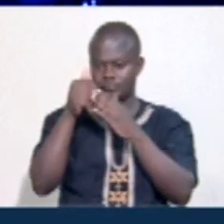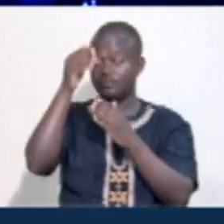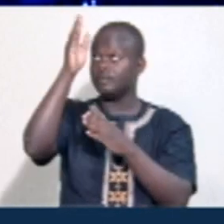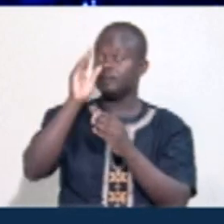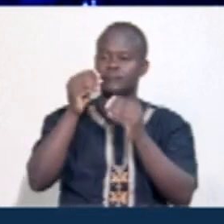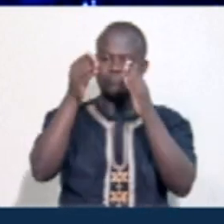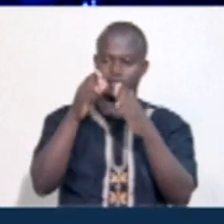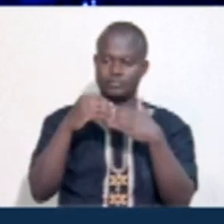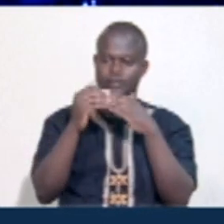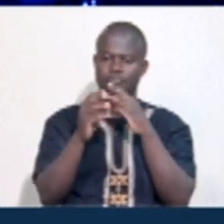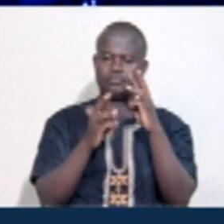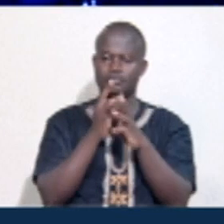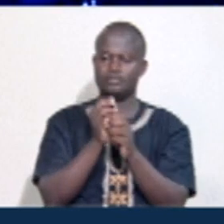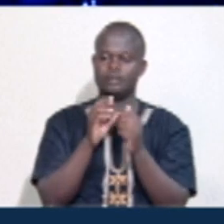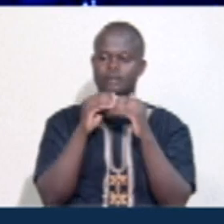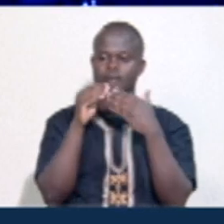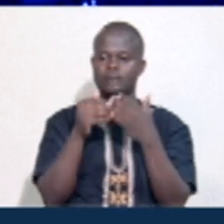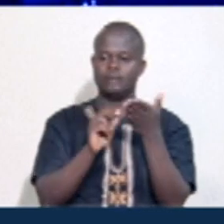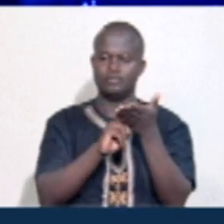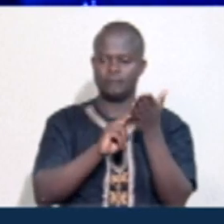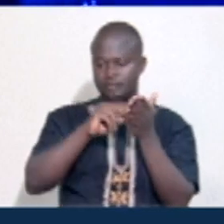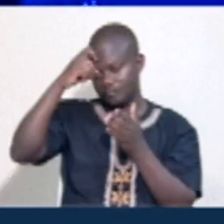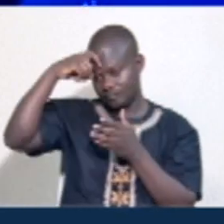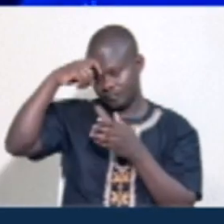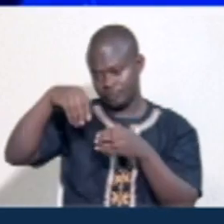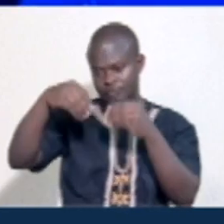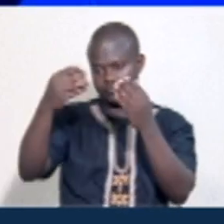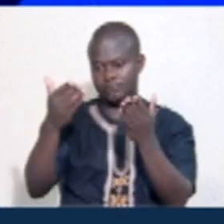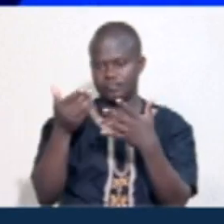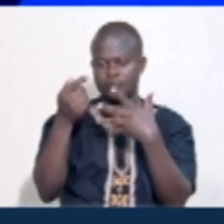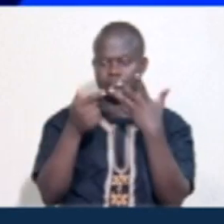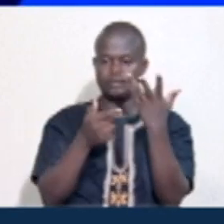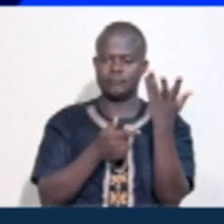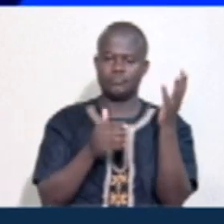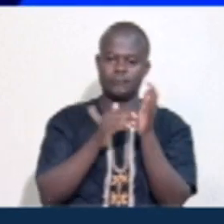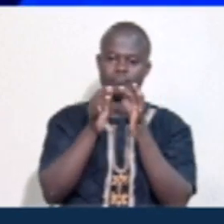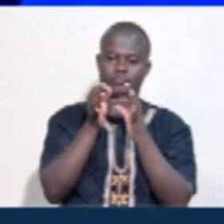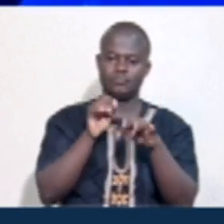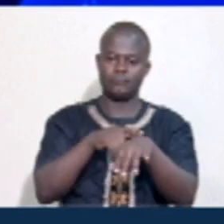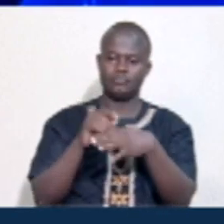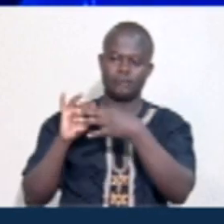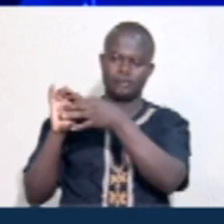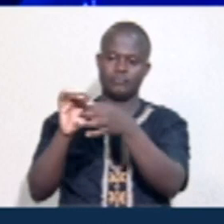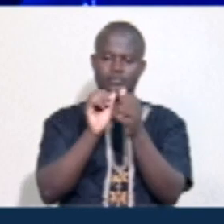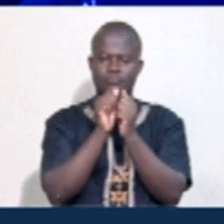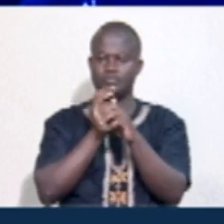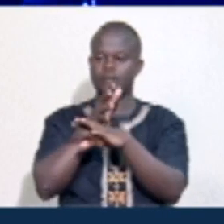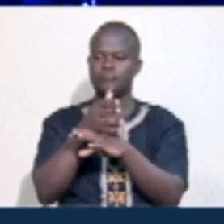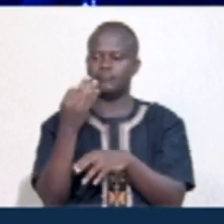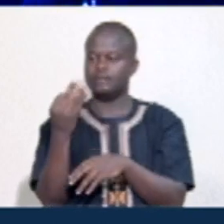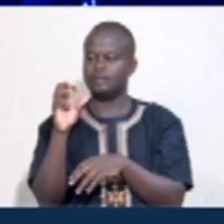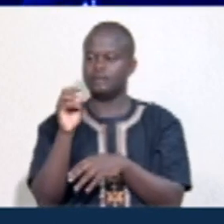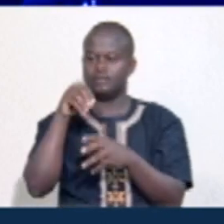umuntu kugenga isi ndetse no kuyiyobora akoresheje ubwenge yamuhaye. Ibi hakaba yabigarutseho ubwo yifatanyaga n'abarenga